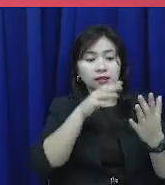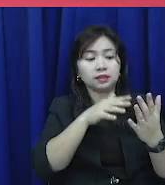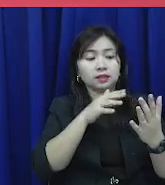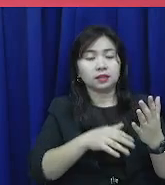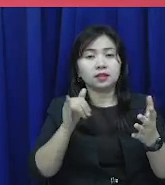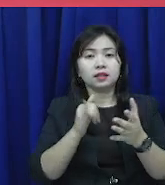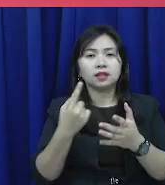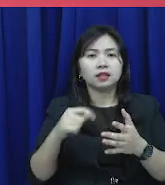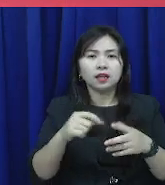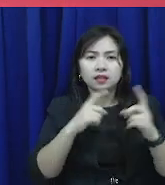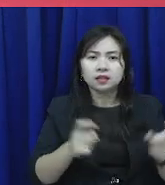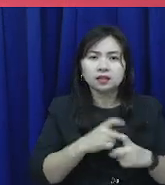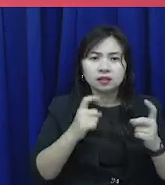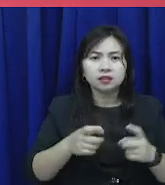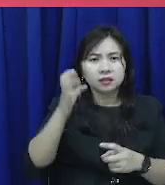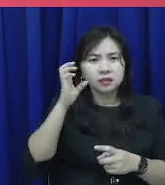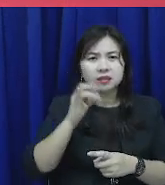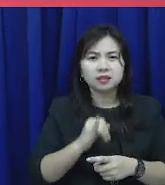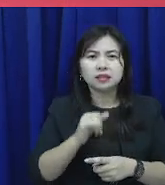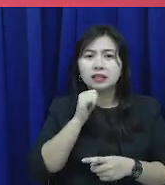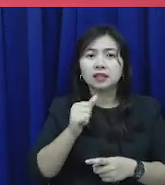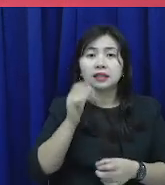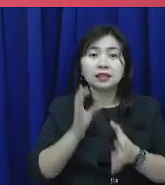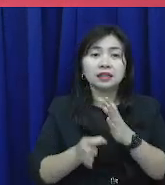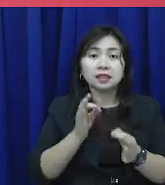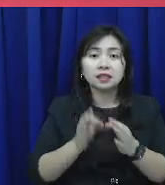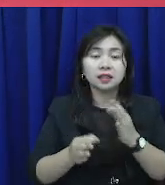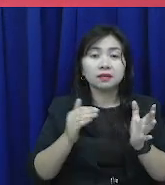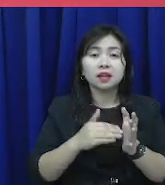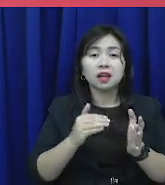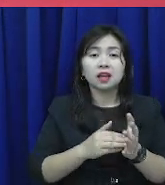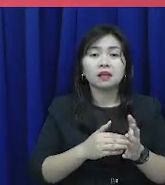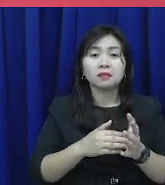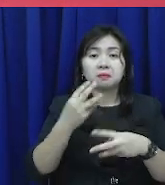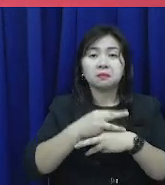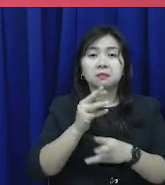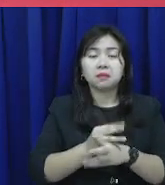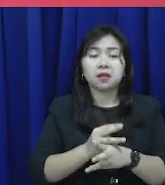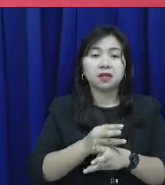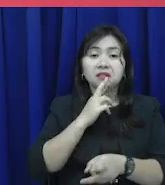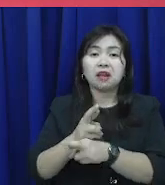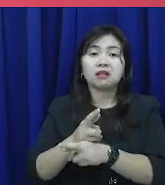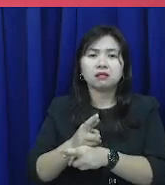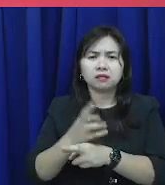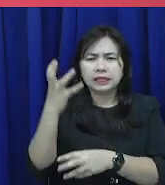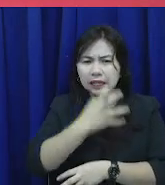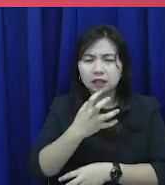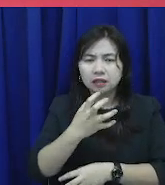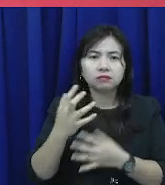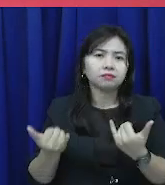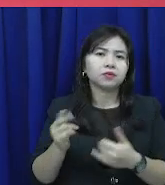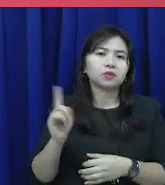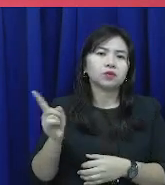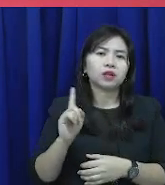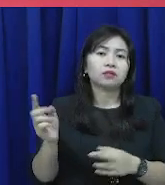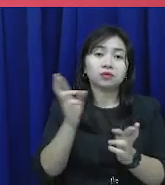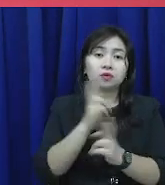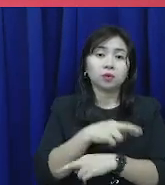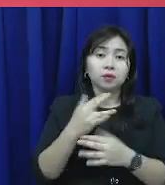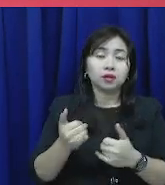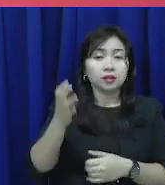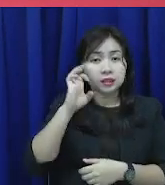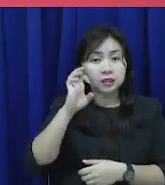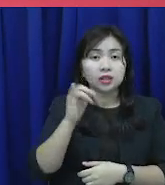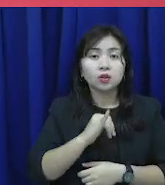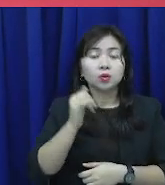Diyos siya lang ang hindi at pag nasisita pa a nagme-make face ay Anong room meron siya she always